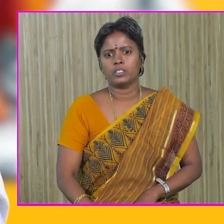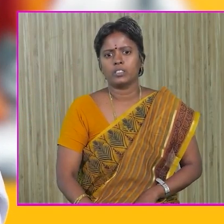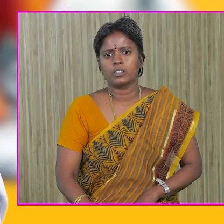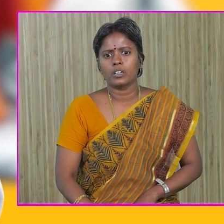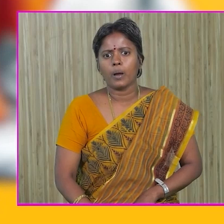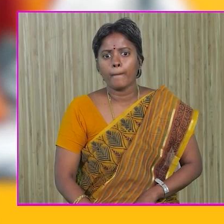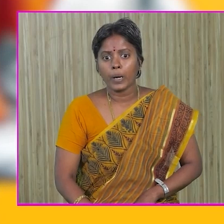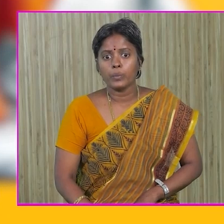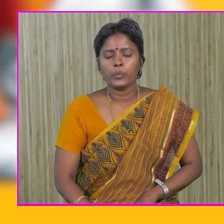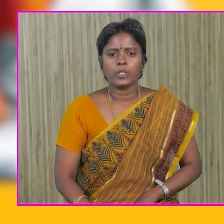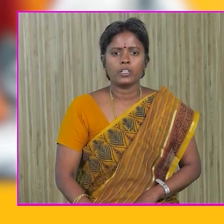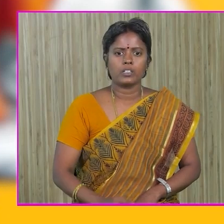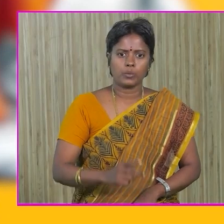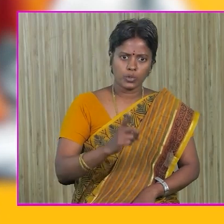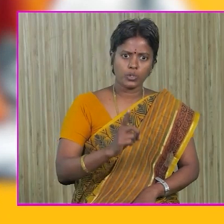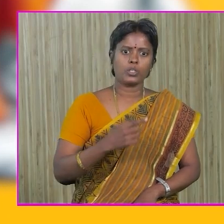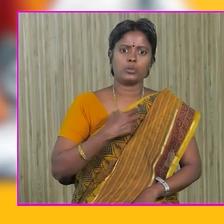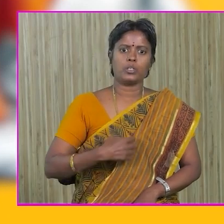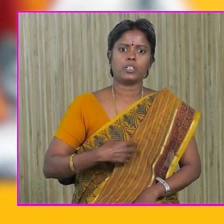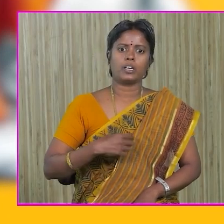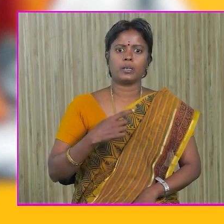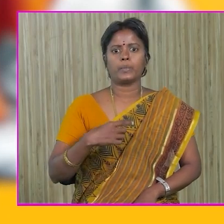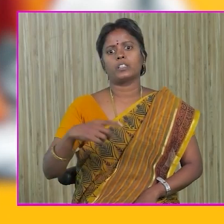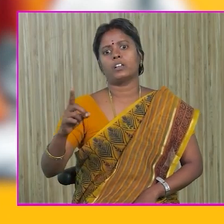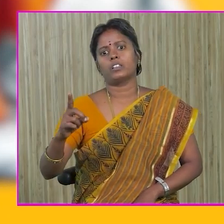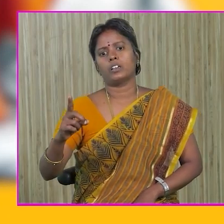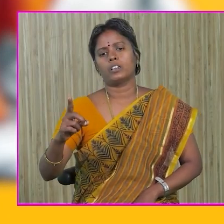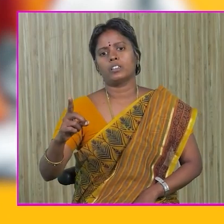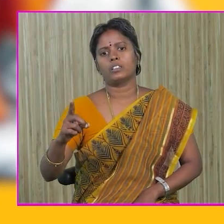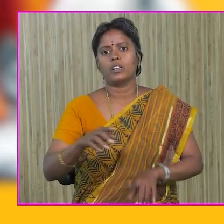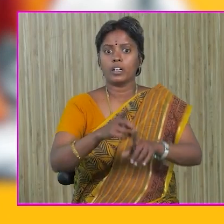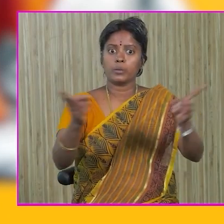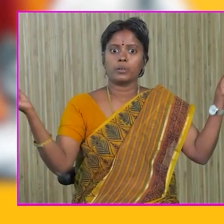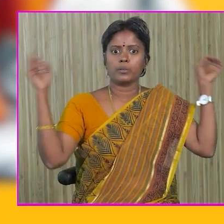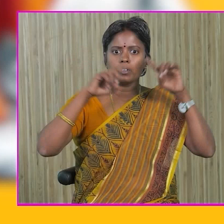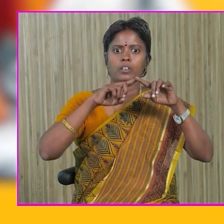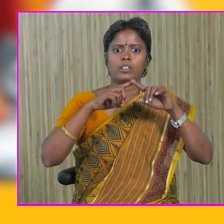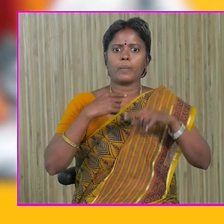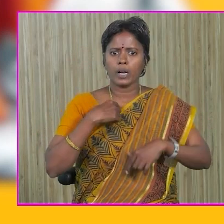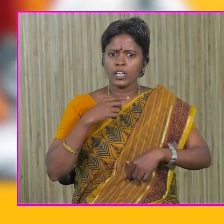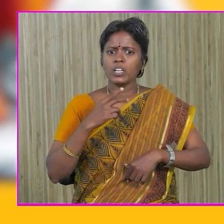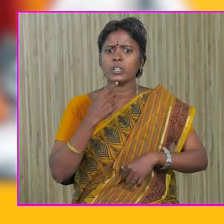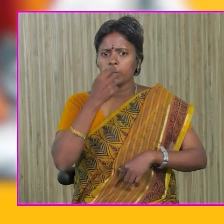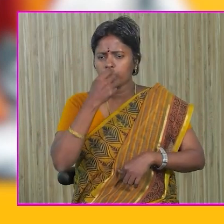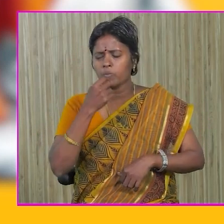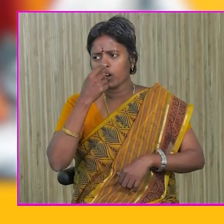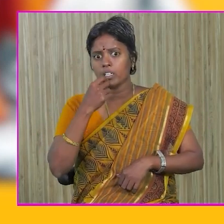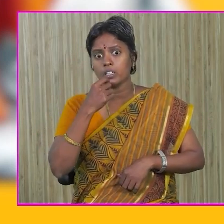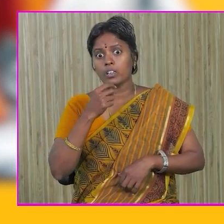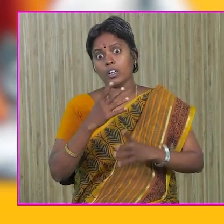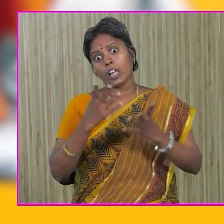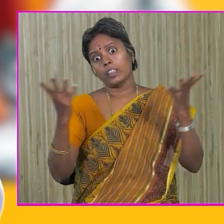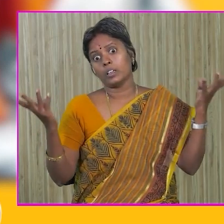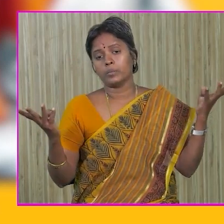சான்றோர்கள் ஒழுக்கத்துடன் நடப்பதால் தான் இவ்வுலகம் மக்கள் இன்னும் வாழ்கிறார்கள். அவர்கள் இல்லாவிட்டால்